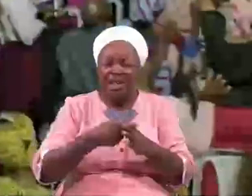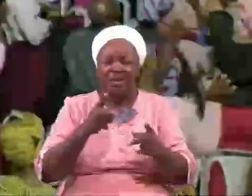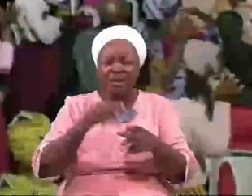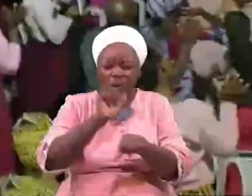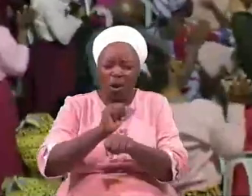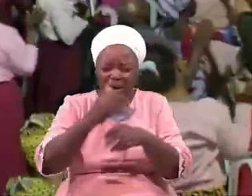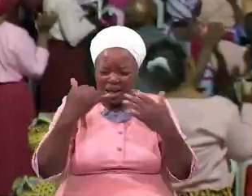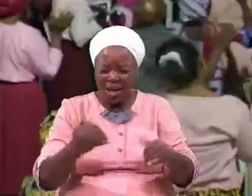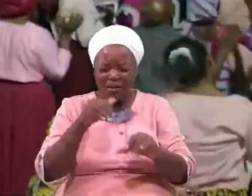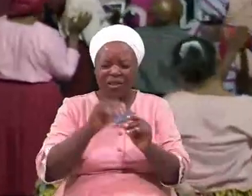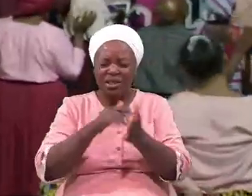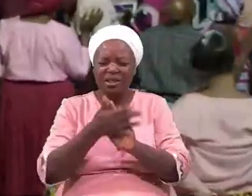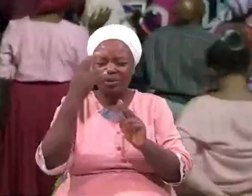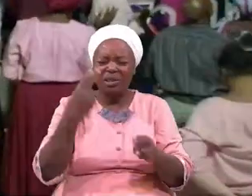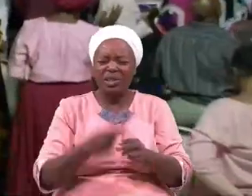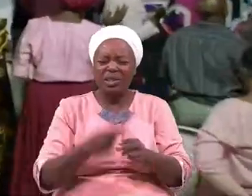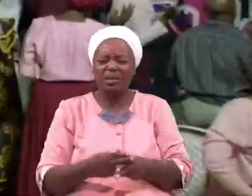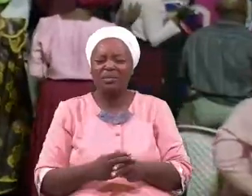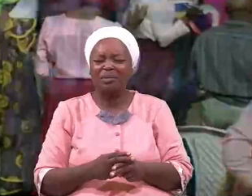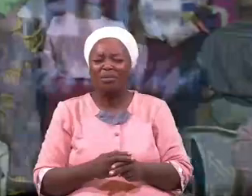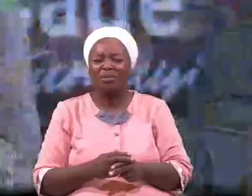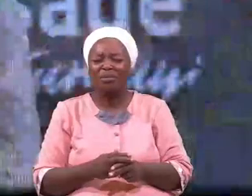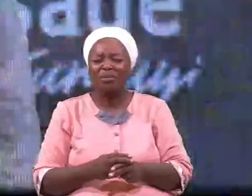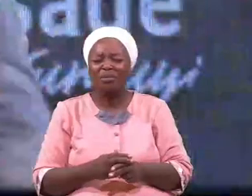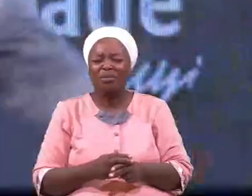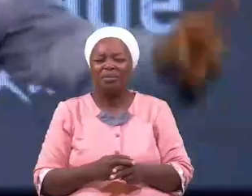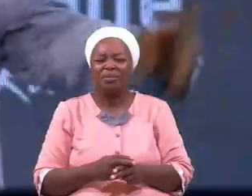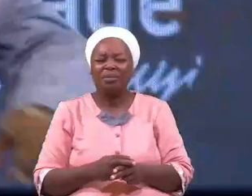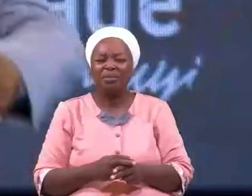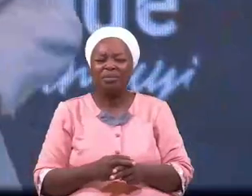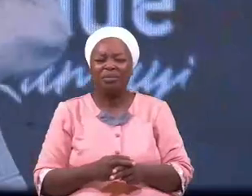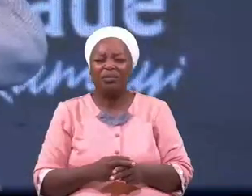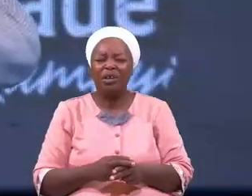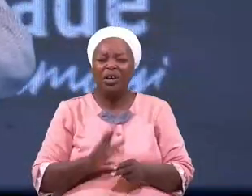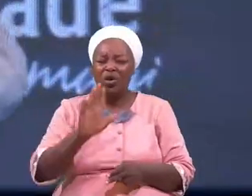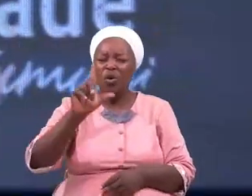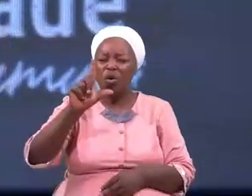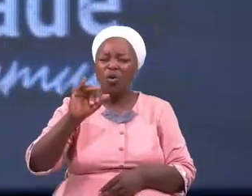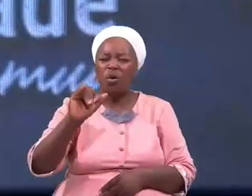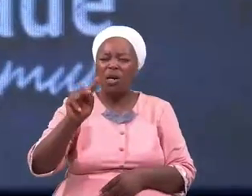Que les reins soient réactivés au nom de Jésus-Christ.